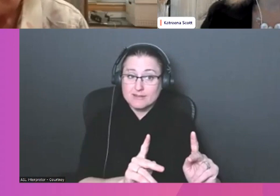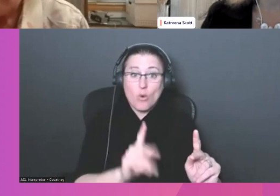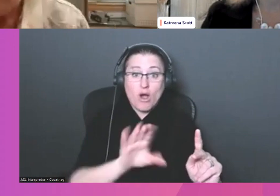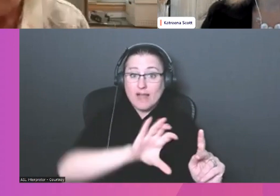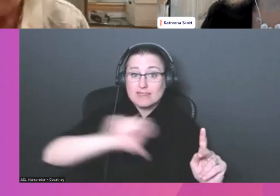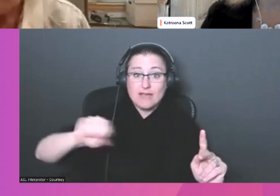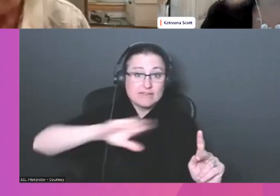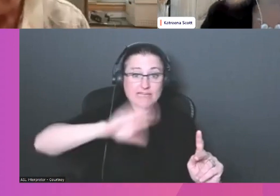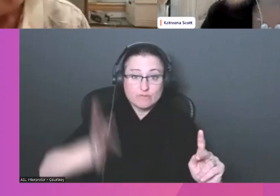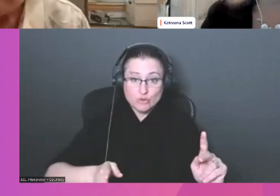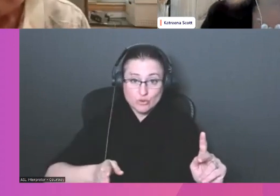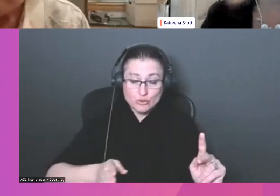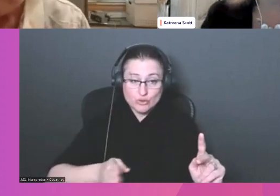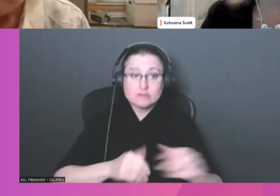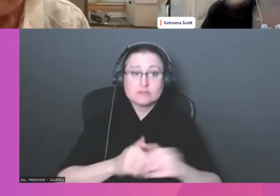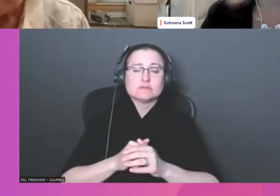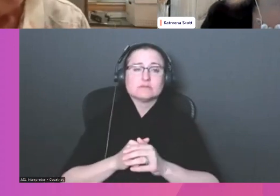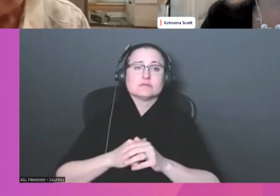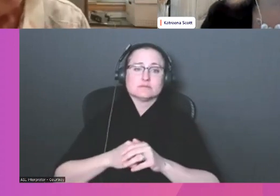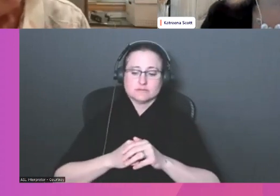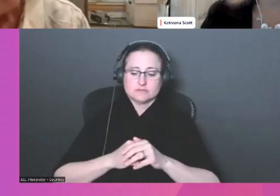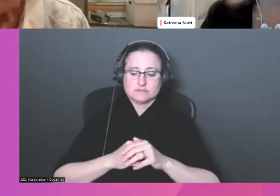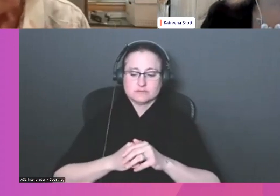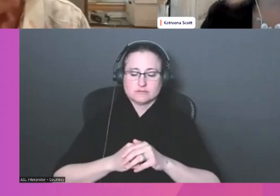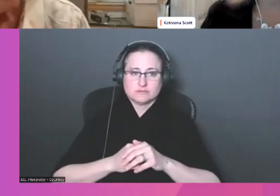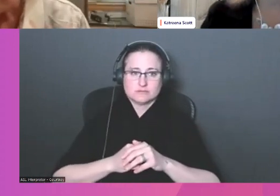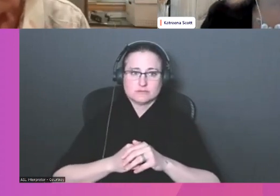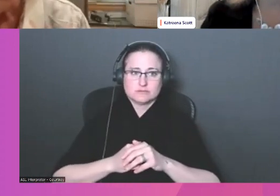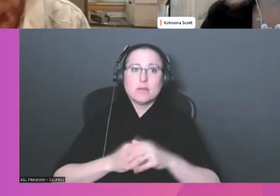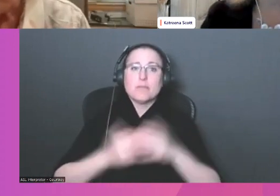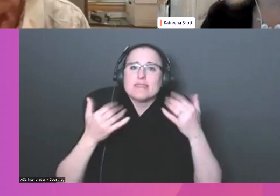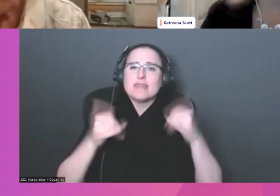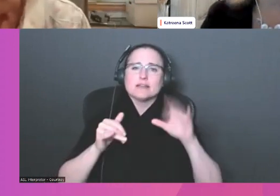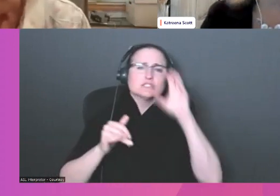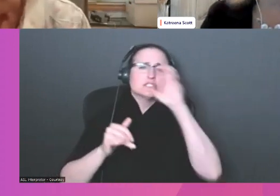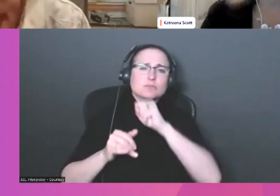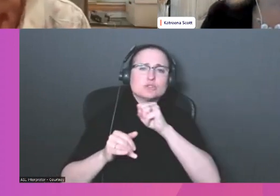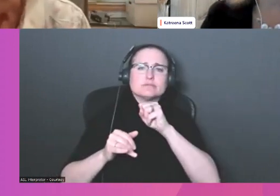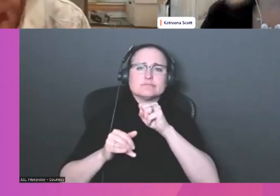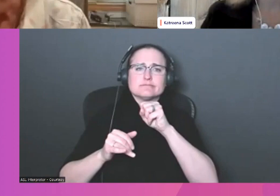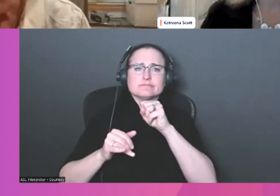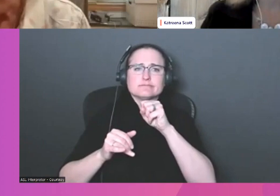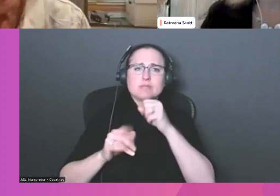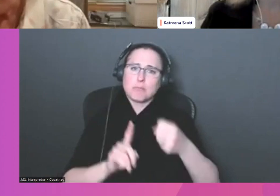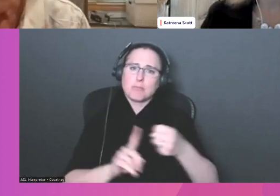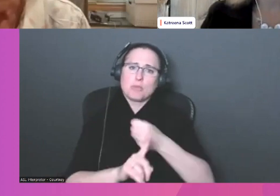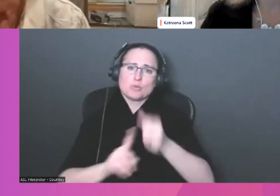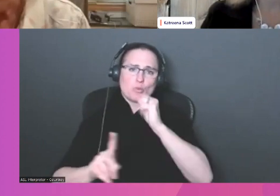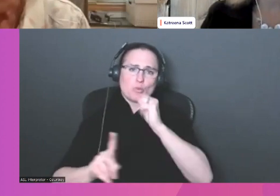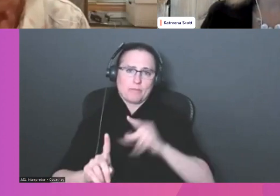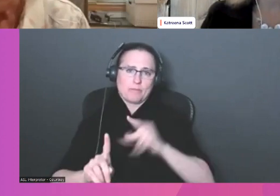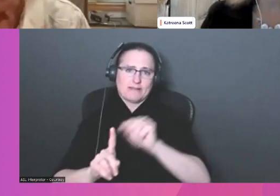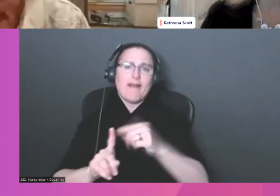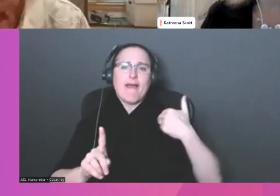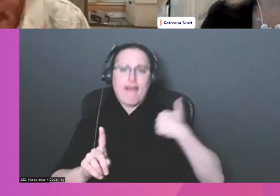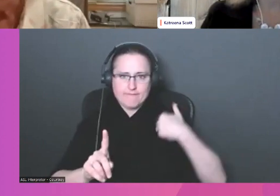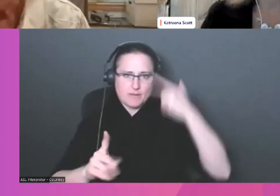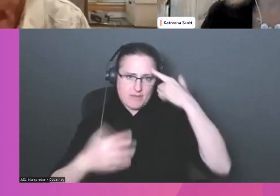les maltraitent. Certaines n'ont jamais quitté le partenaire ou sont revenues vers eux. Mais je pense que c'est un